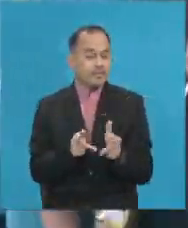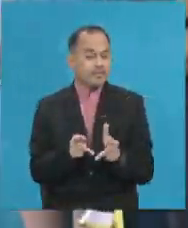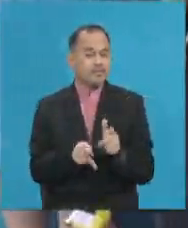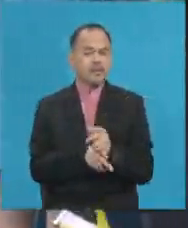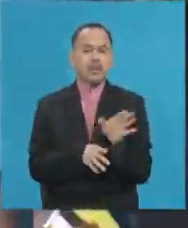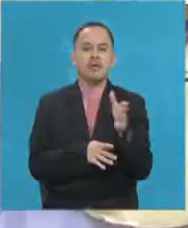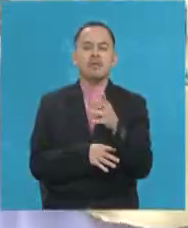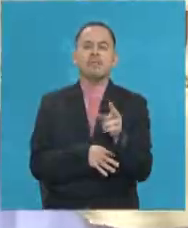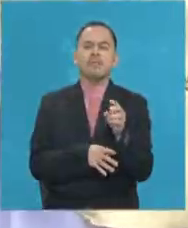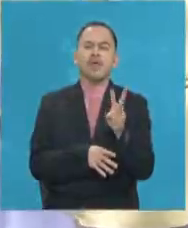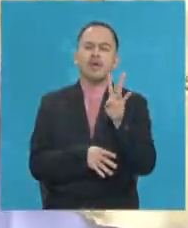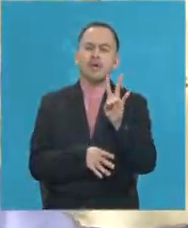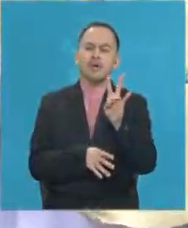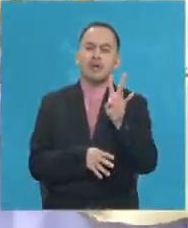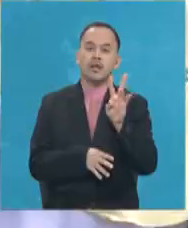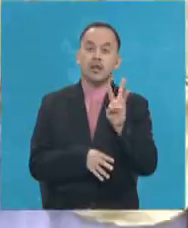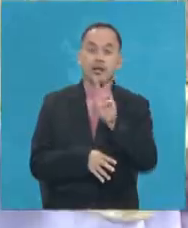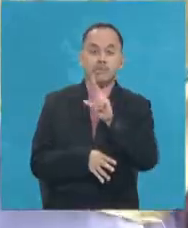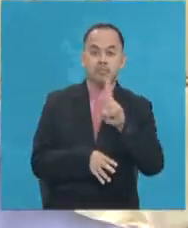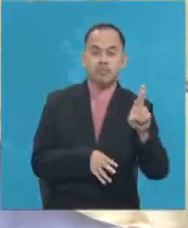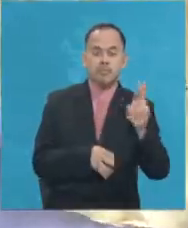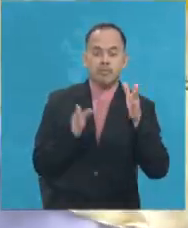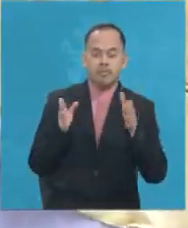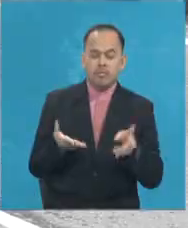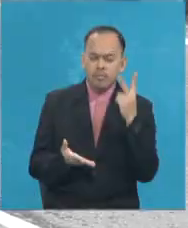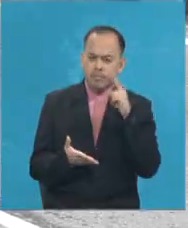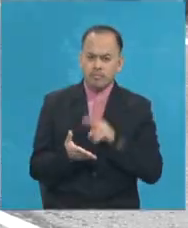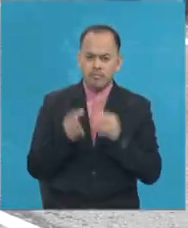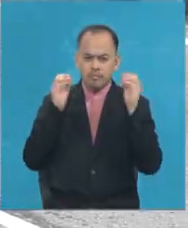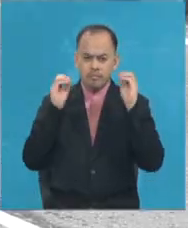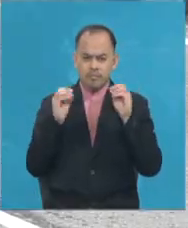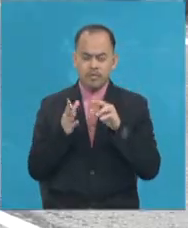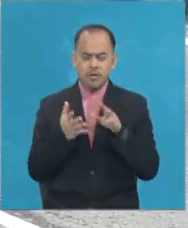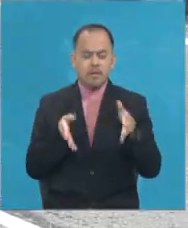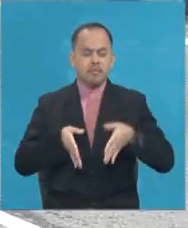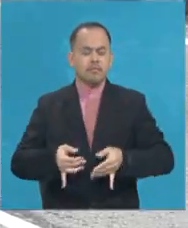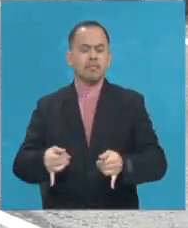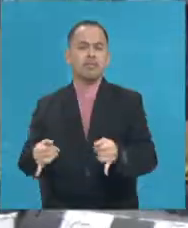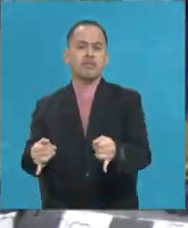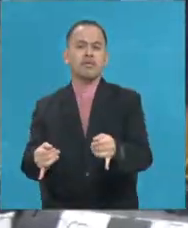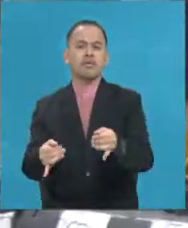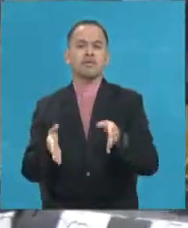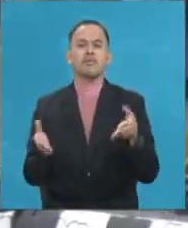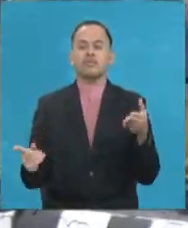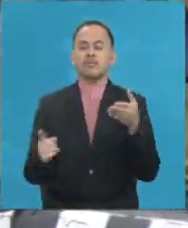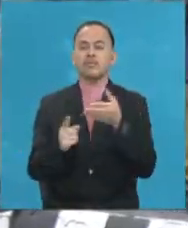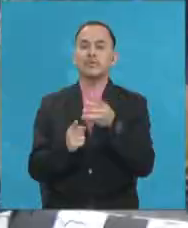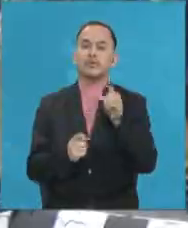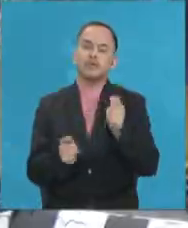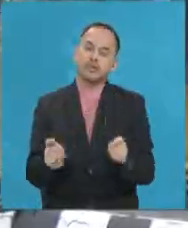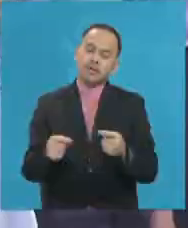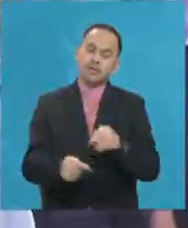oleh kira-kira 6000 orang penuntut sekolah yang berbaris di sepanjang jalan utama menuju ke Taman Haji